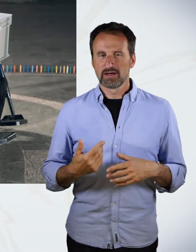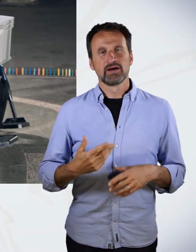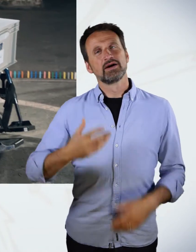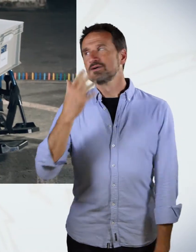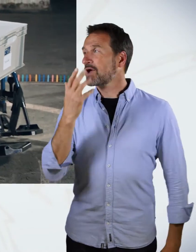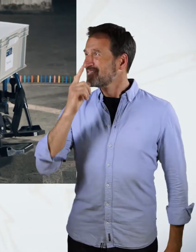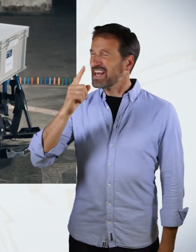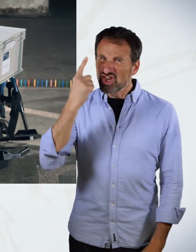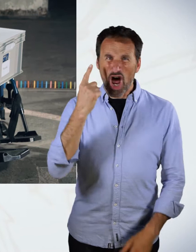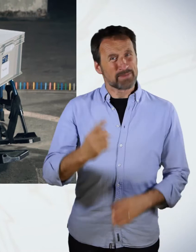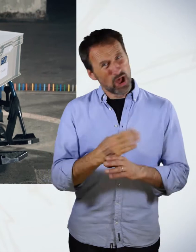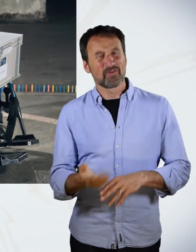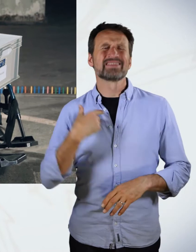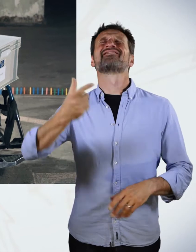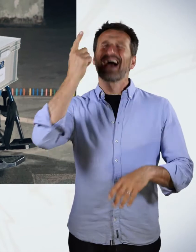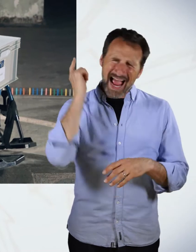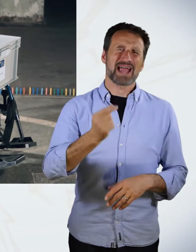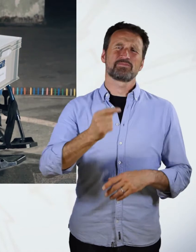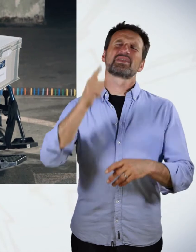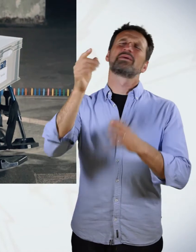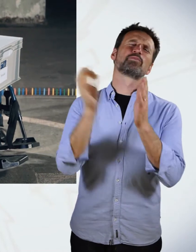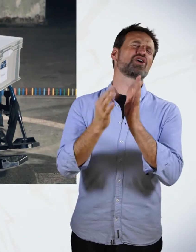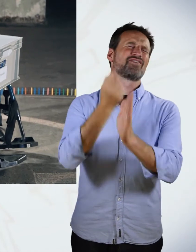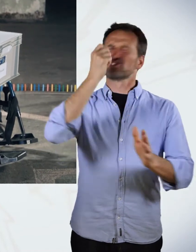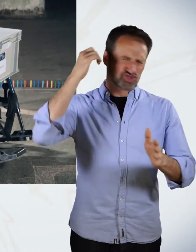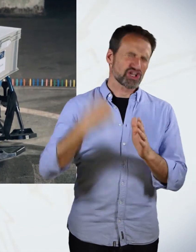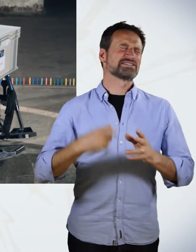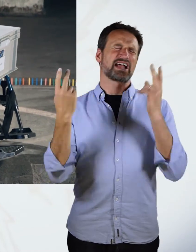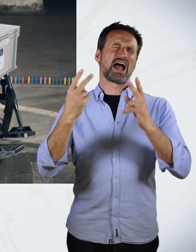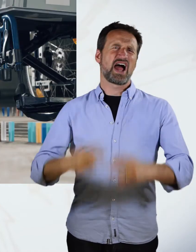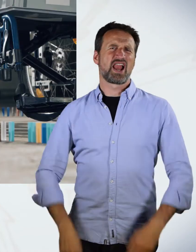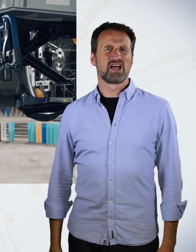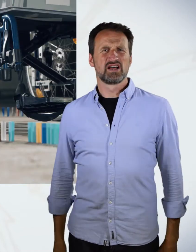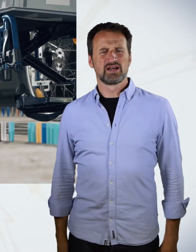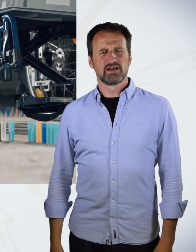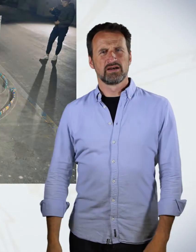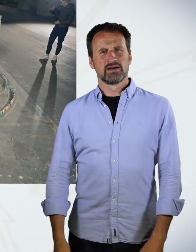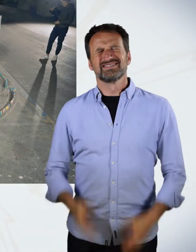meint ohne Scheiß, wenn es vor einmal umfällt, habe ich keinen Bock mehr. Dann fahren wir hier nach Hause, habt ihr den scheiß Punkt, ist mir doch egal, ey.